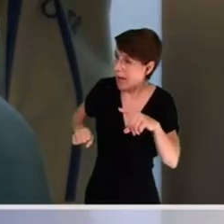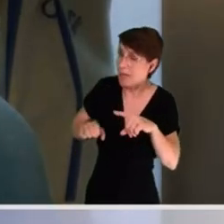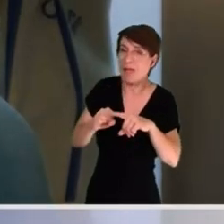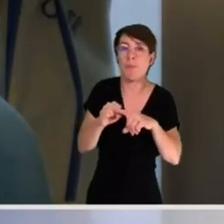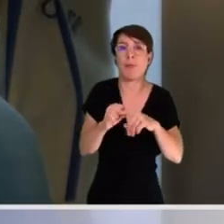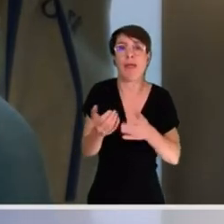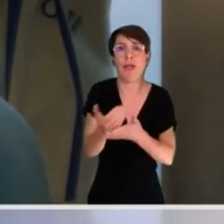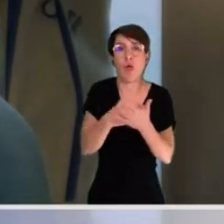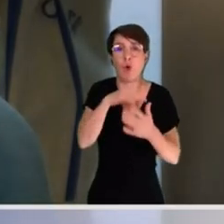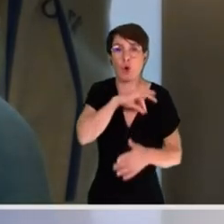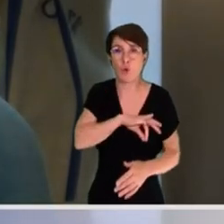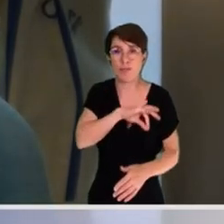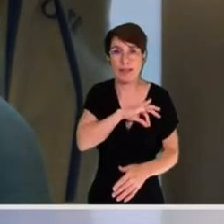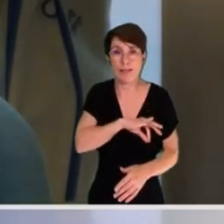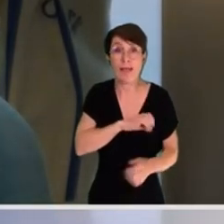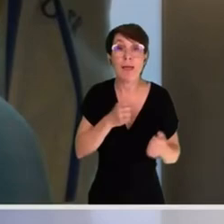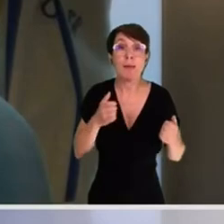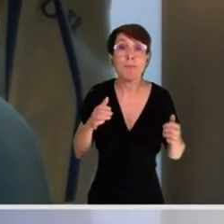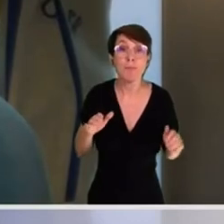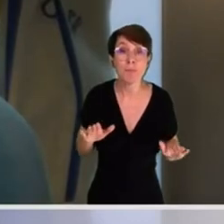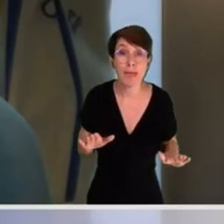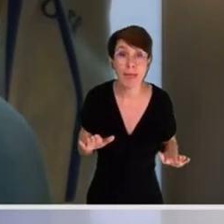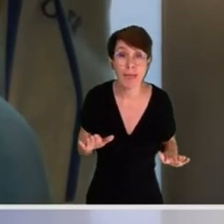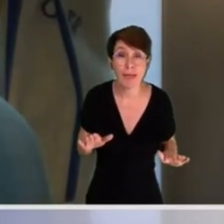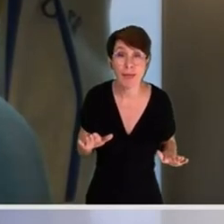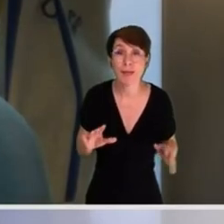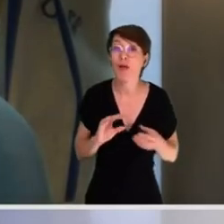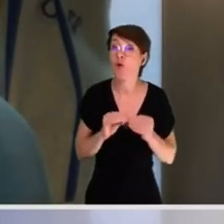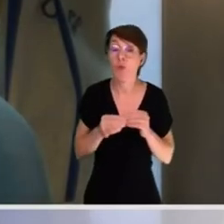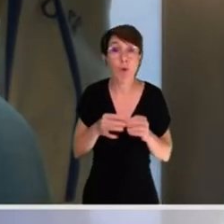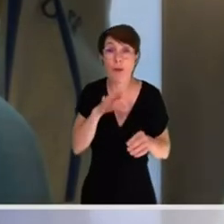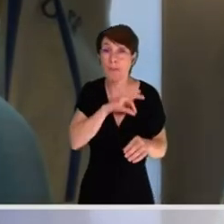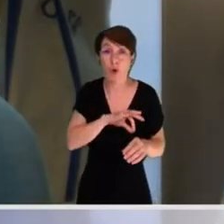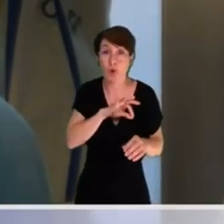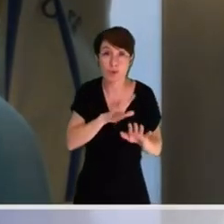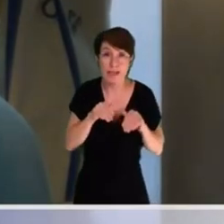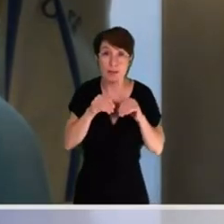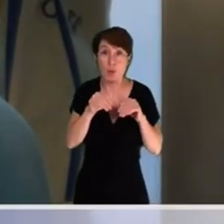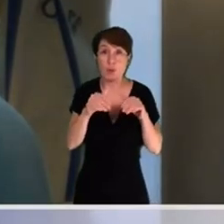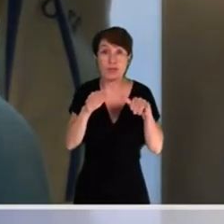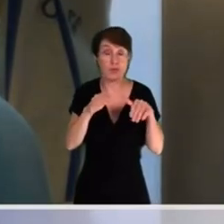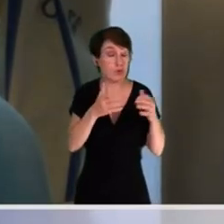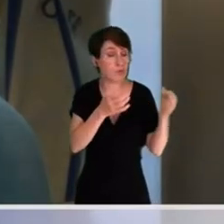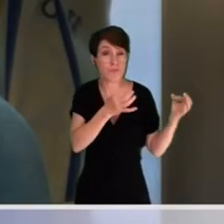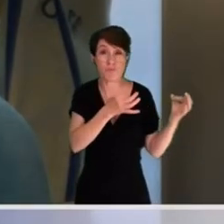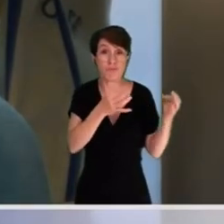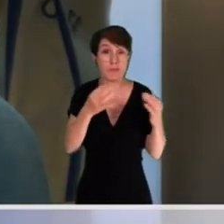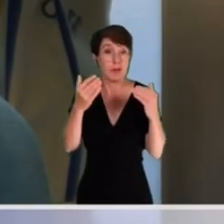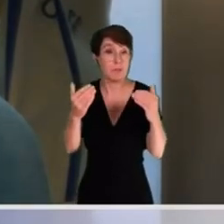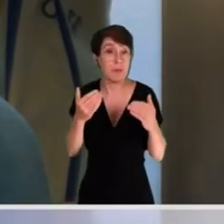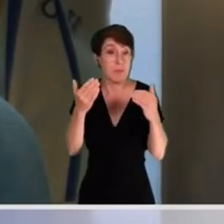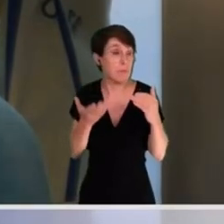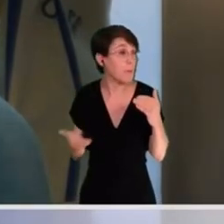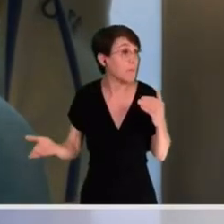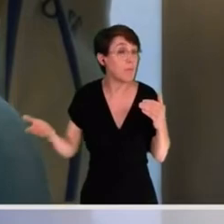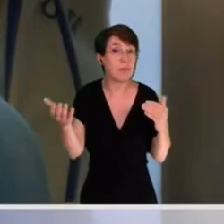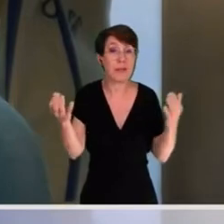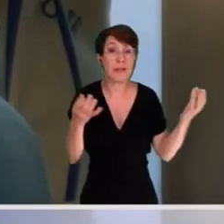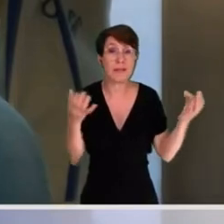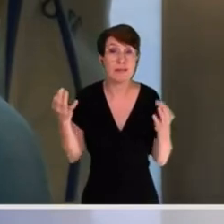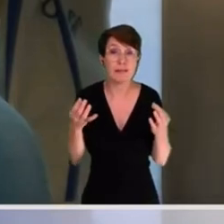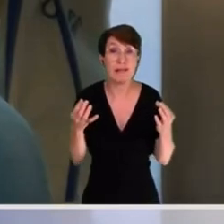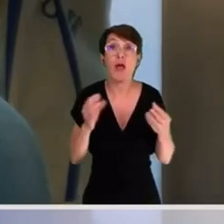recettes, mais comme les recettes continuent sur la même vague, ça a été dit par beaucoup sur les dépenses